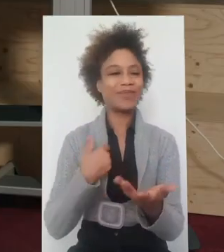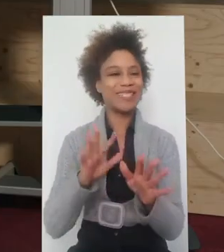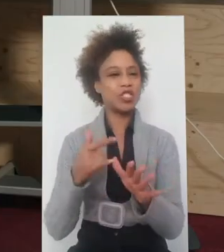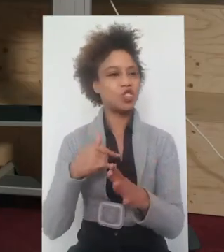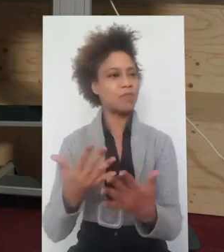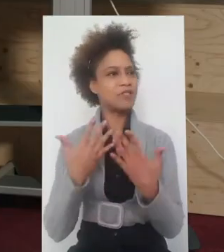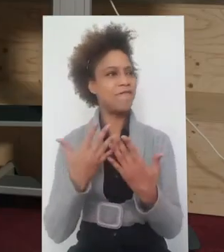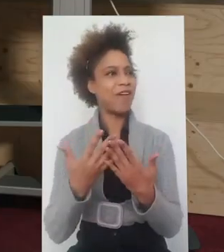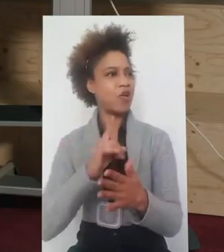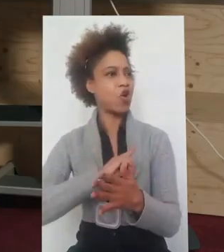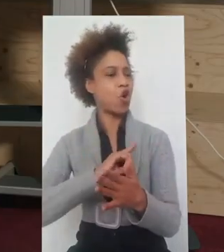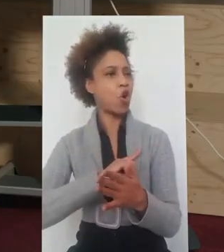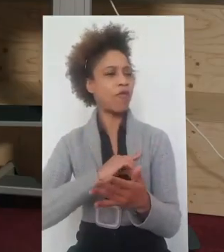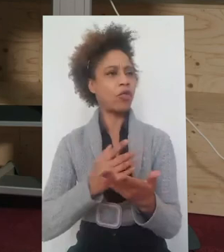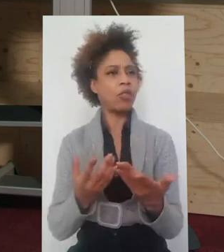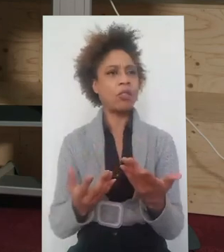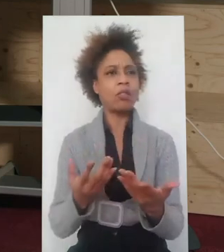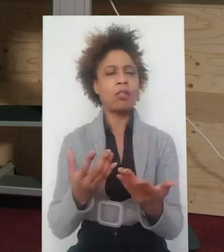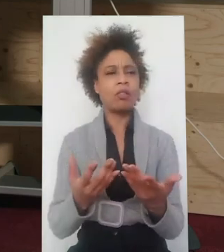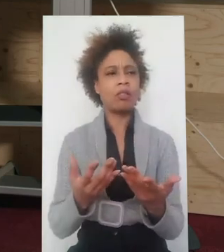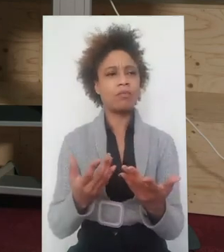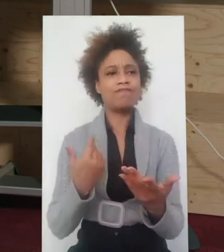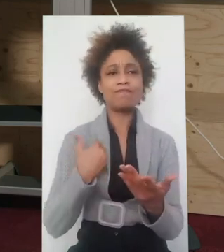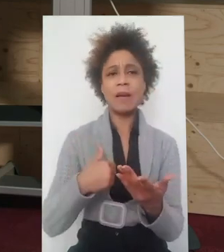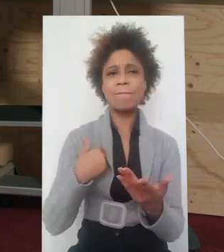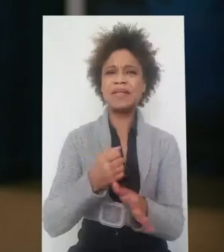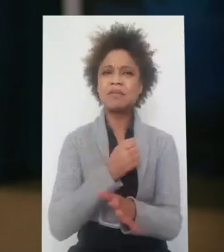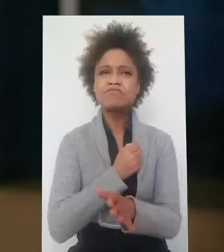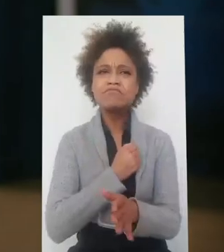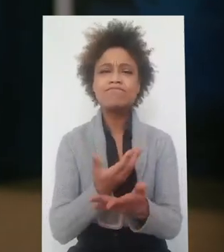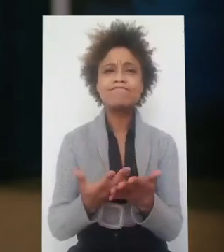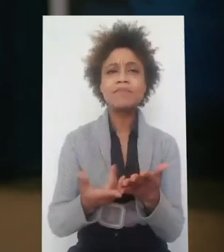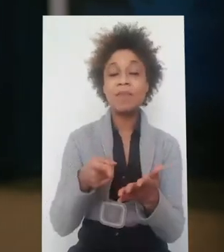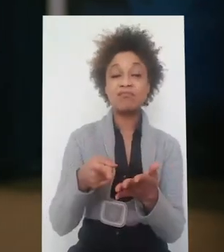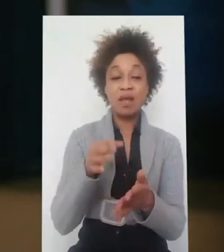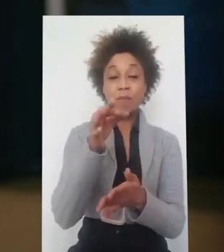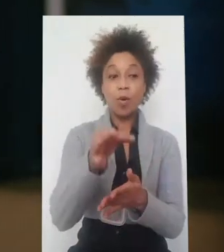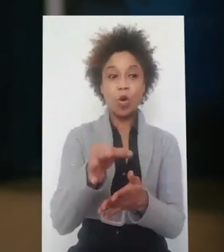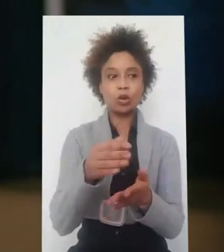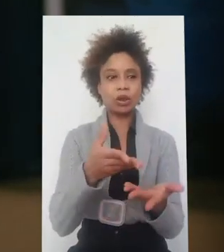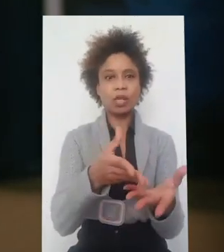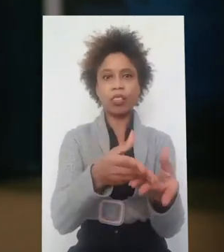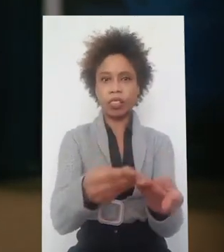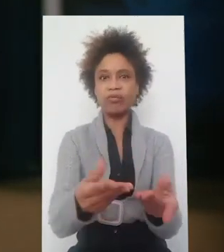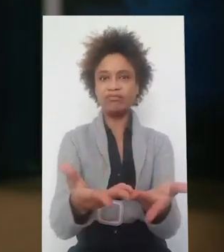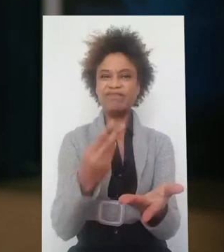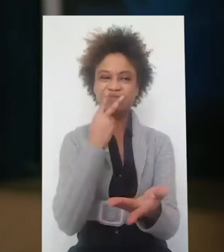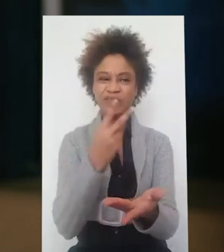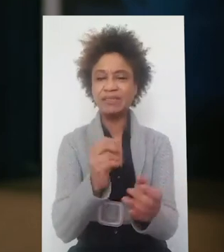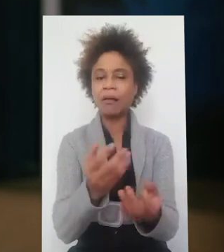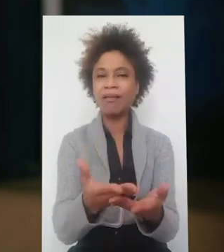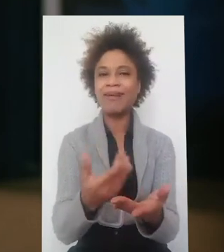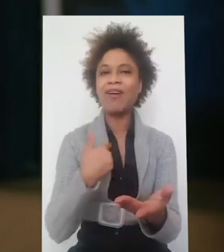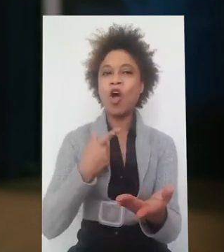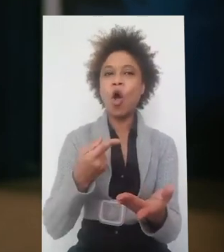Ja, dus dat is eigenlijk financiële ondersteuning, zoals die net bijvoorbeeld ook langskwam voor de gebarentolk, hè, die niet, waar geen uren voor